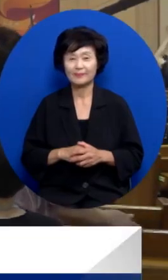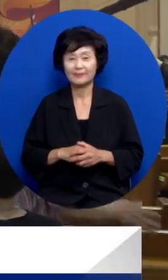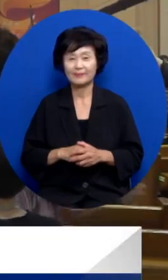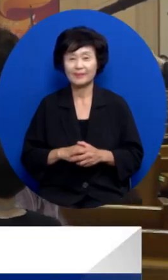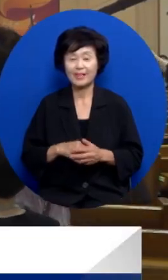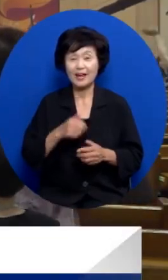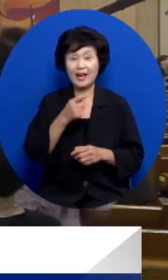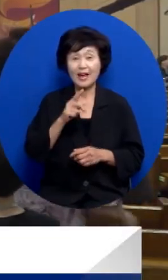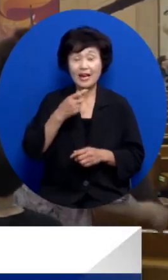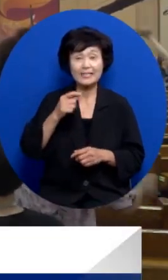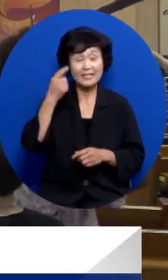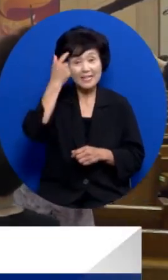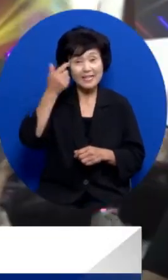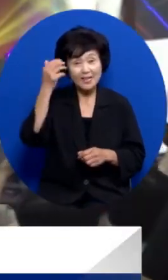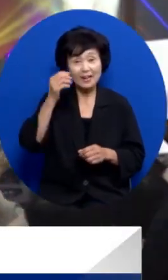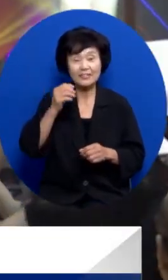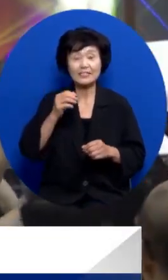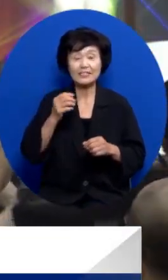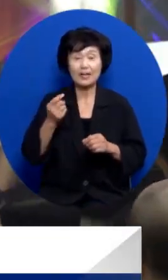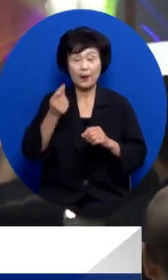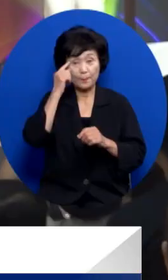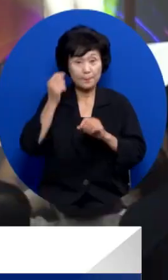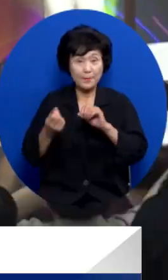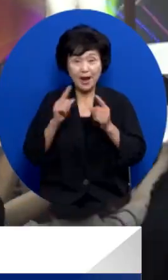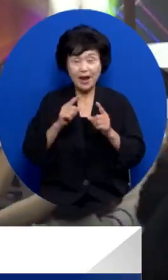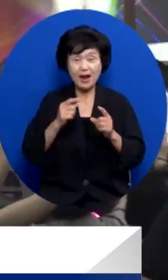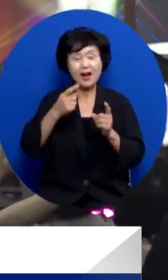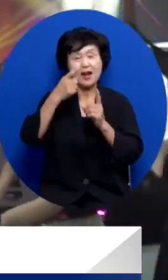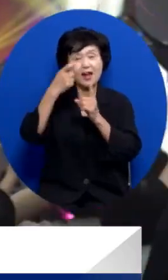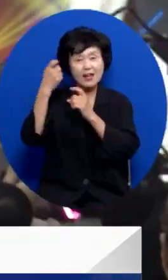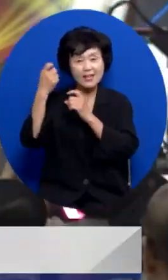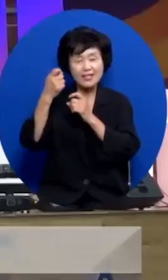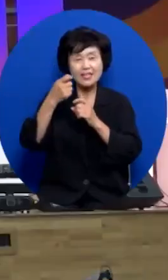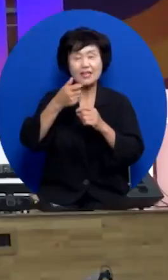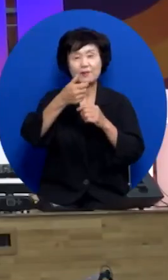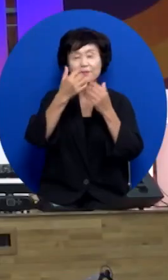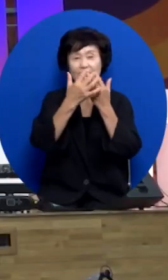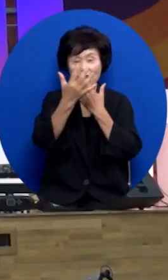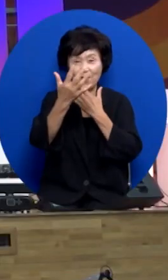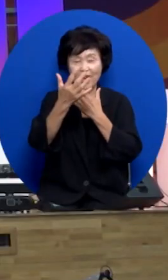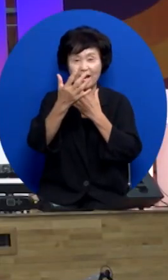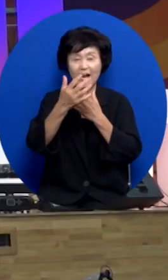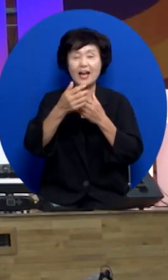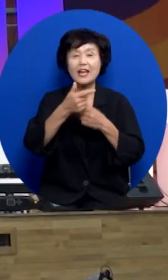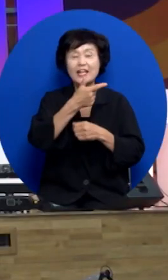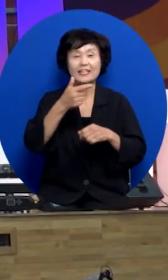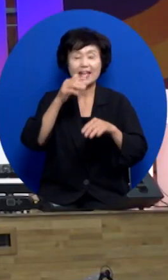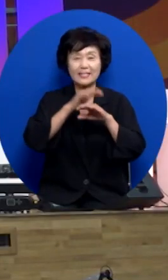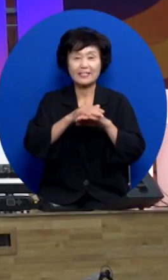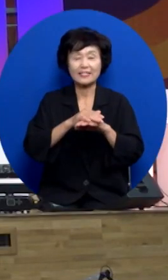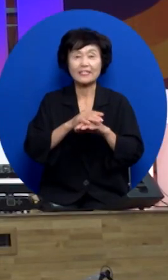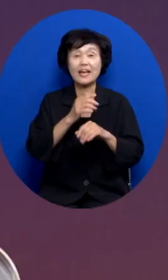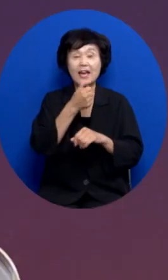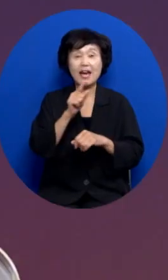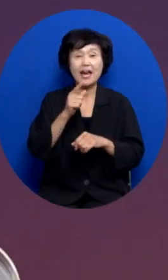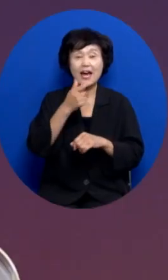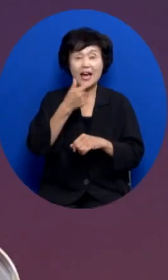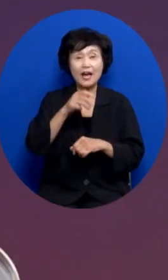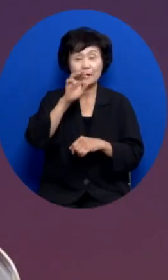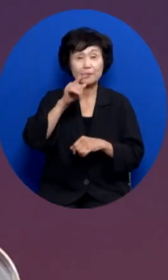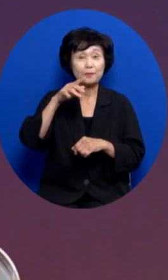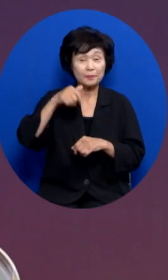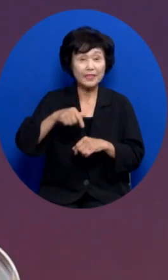하디 영적 각성 120주년 기념 성회가 대전 한빛교회에서 개최됐습니다. 1부 예배에서 말씀을